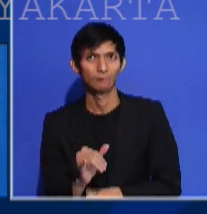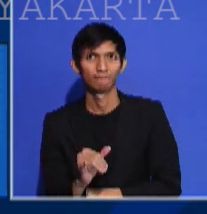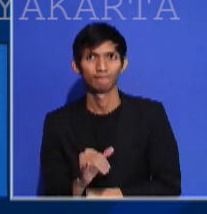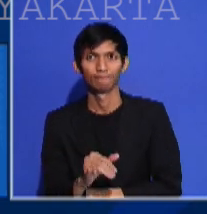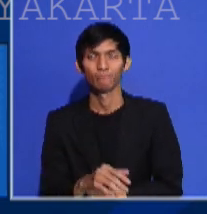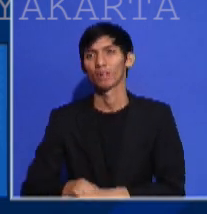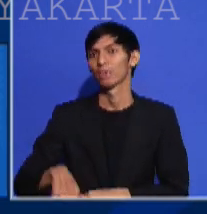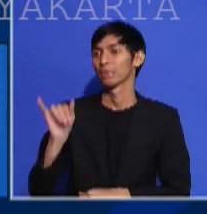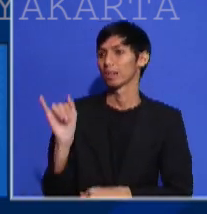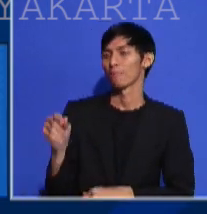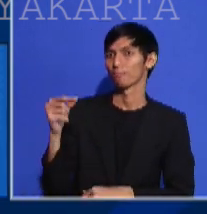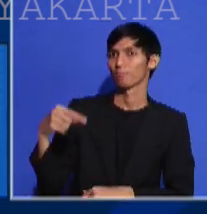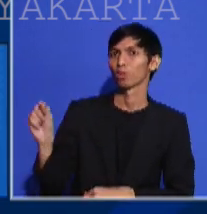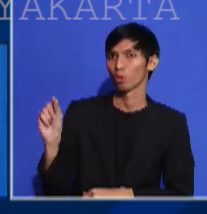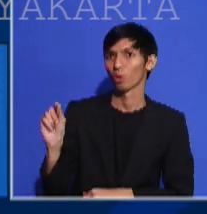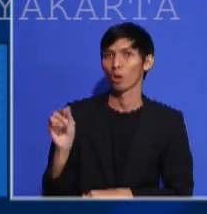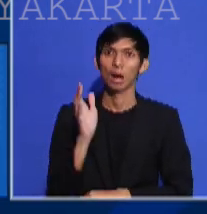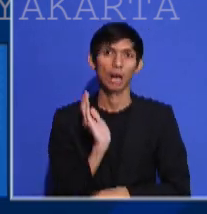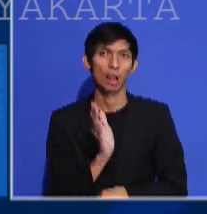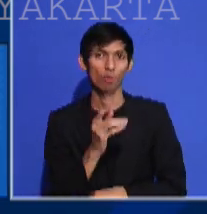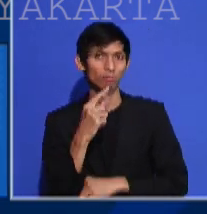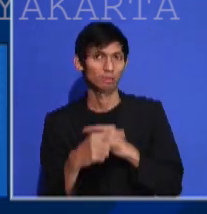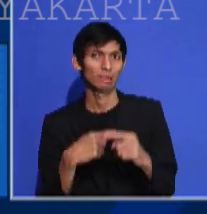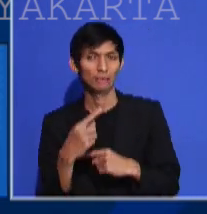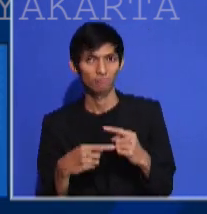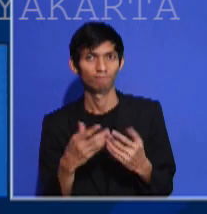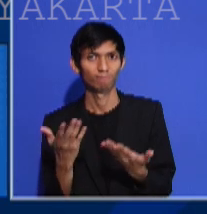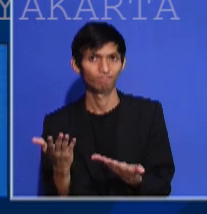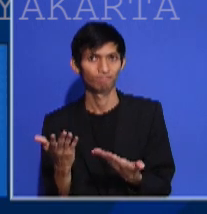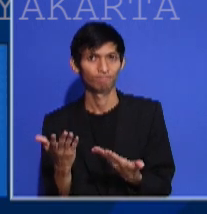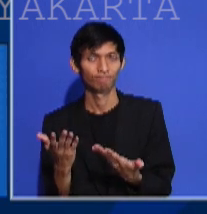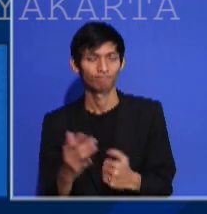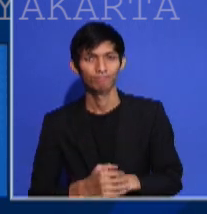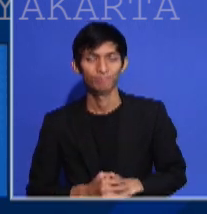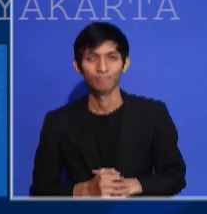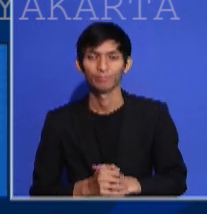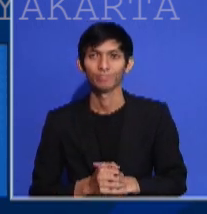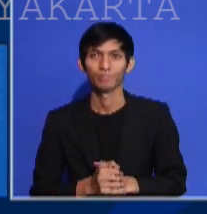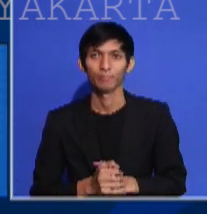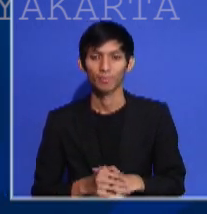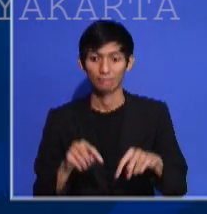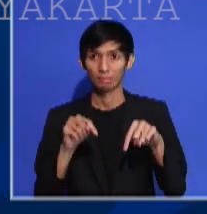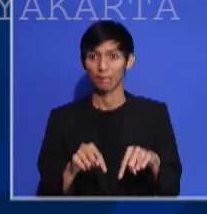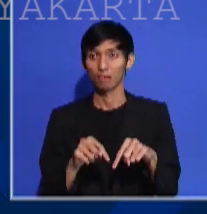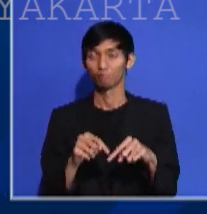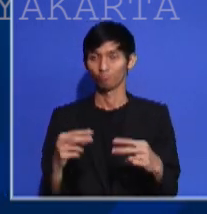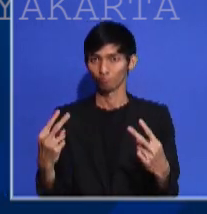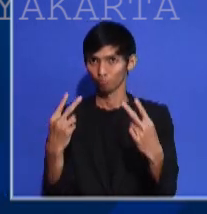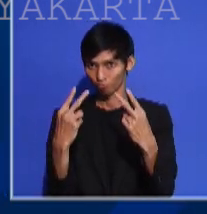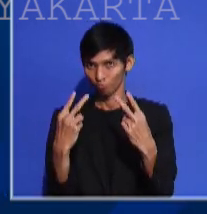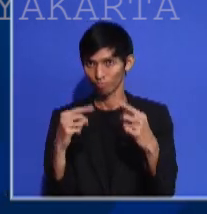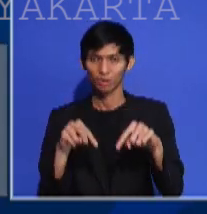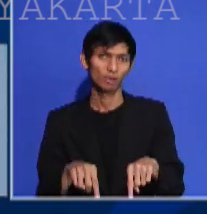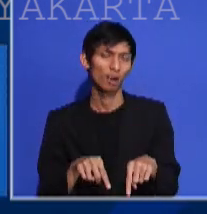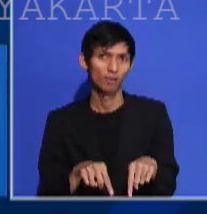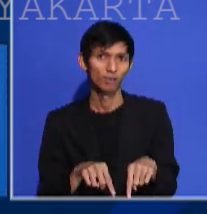betul baik saat ini kita kalau boleh diceritakan kepada pemirsa e TVRI Jogja yang saat ini tengah menyaksikan saat ini ee